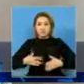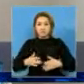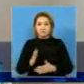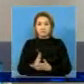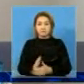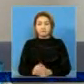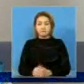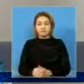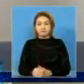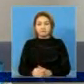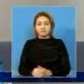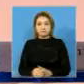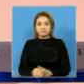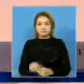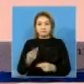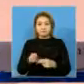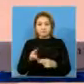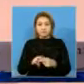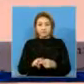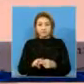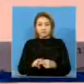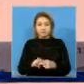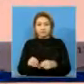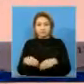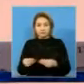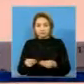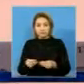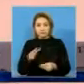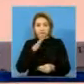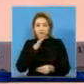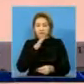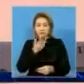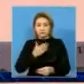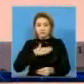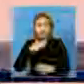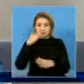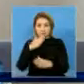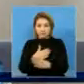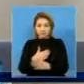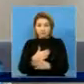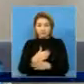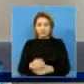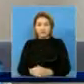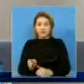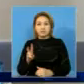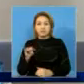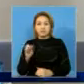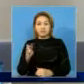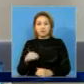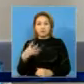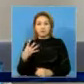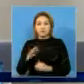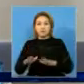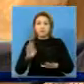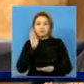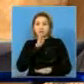нәрсесі. Соны ұсынған кезімде, сол кезде мені қолдады. Айнұр Есеналиева 4